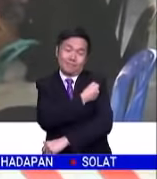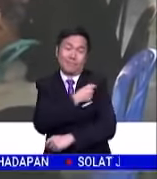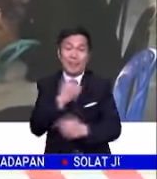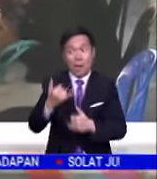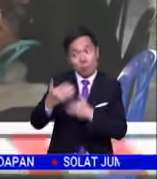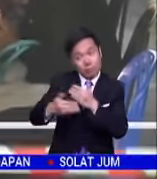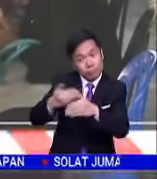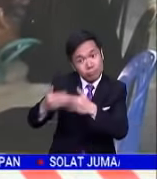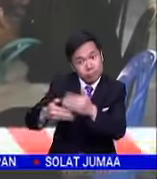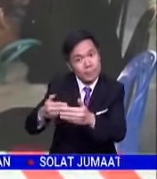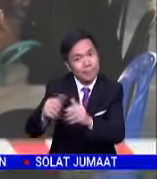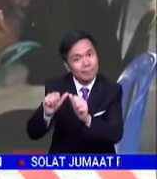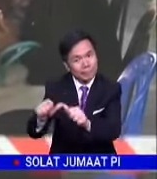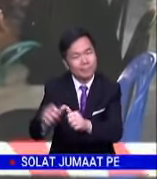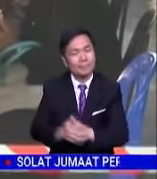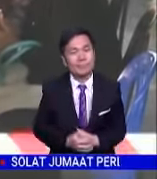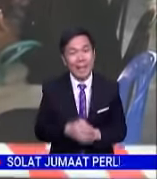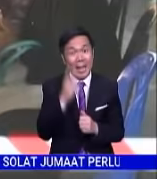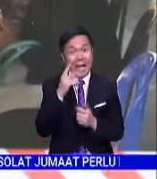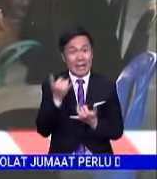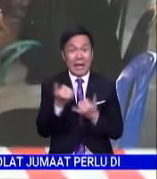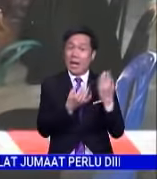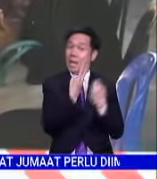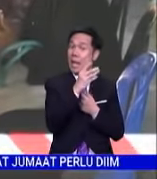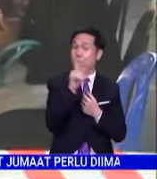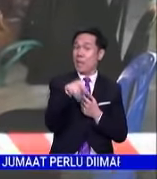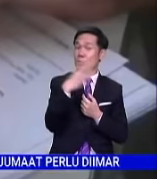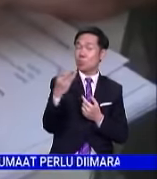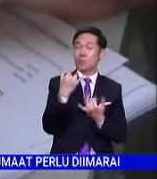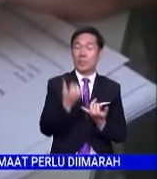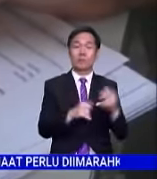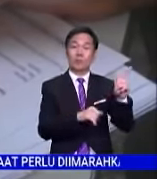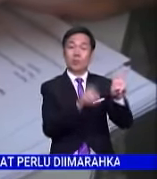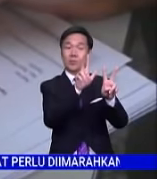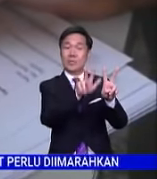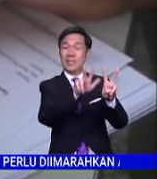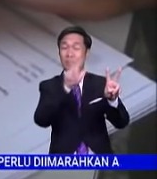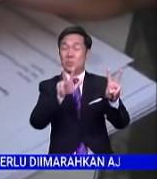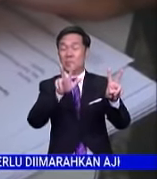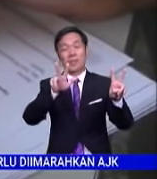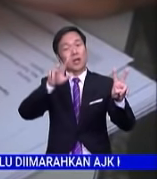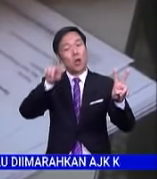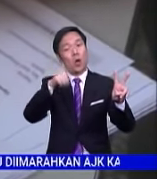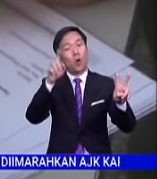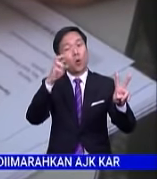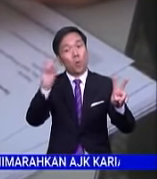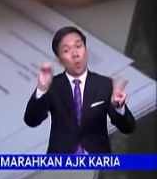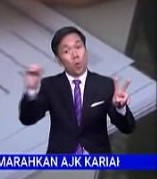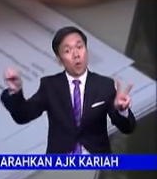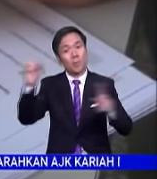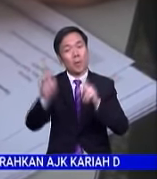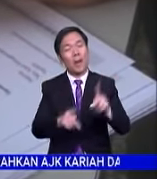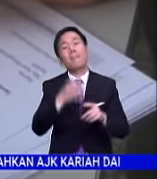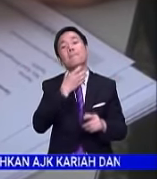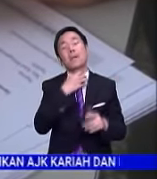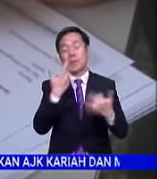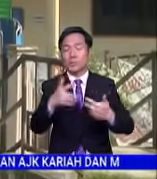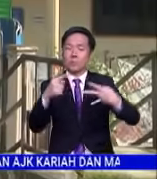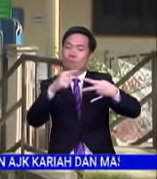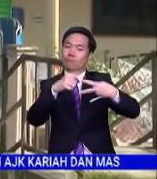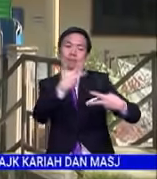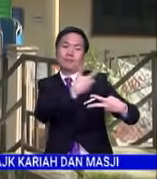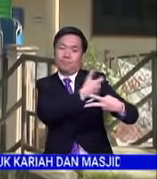tersebut masih diteruskan. Setakat 16 Jun lalu, lebih 233,000 penduduk Perak telah menerima vaksin dos